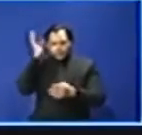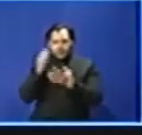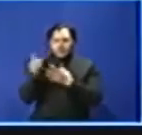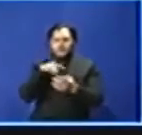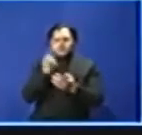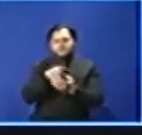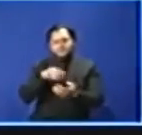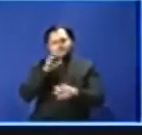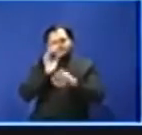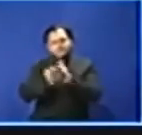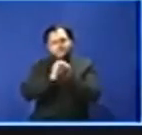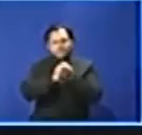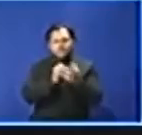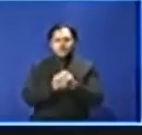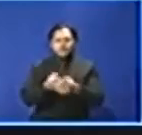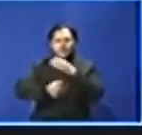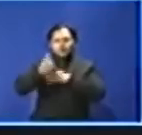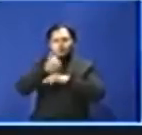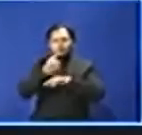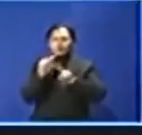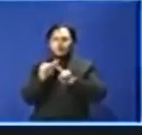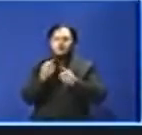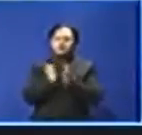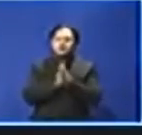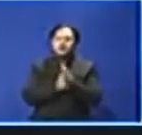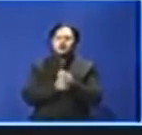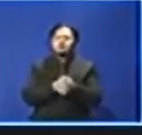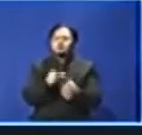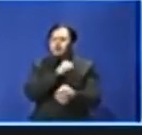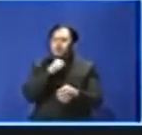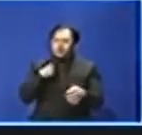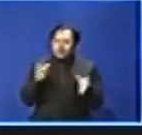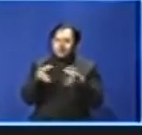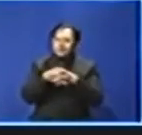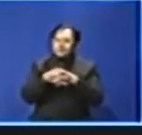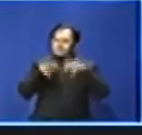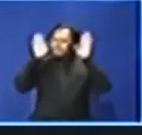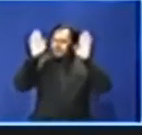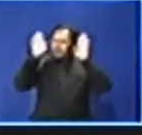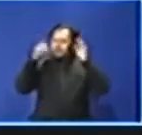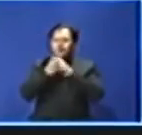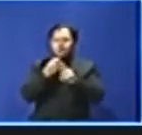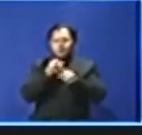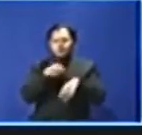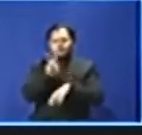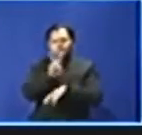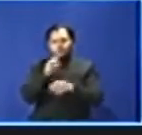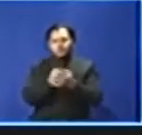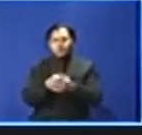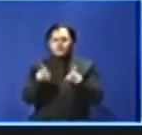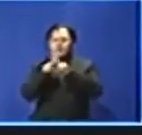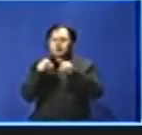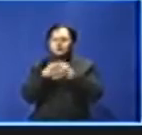menyapa Ketua dan anggota tim kampanye dari kedua pasangan